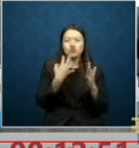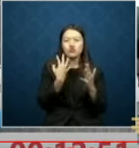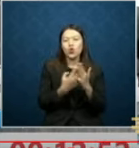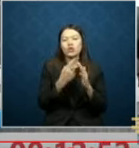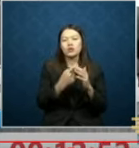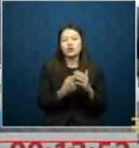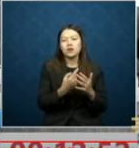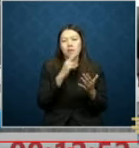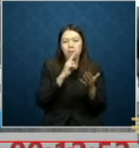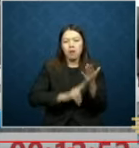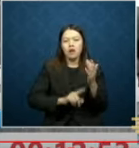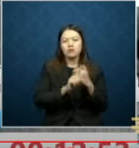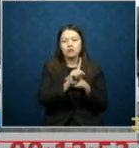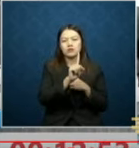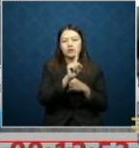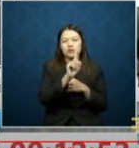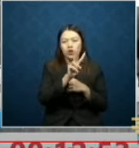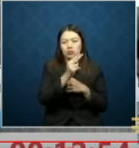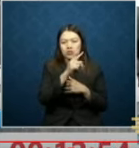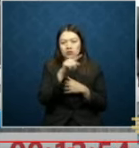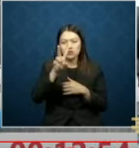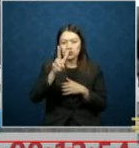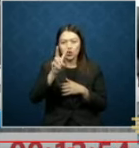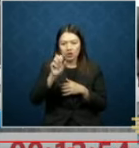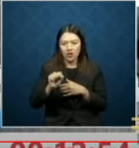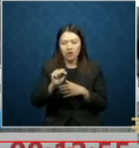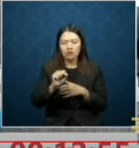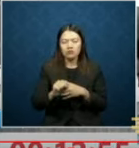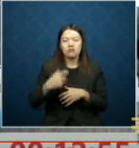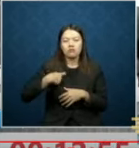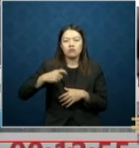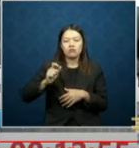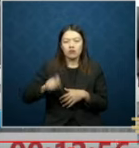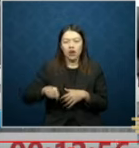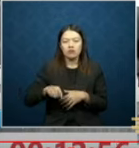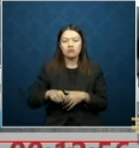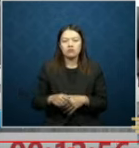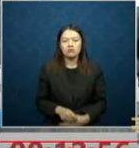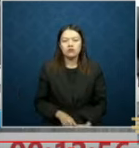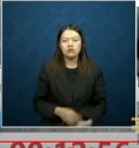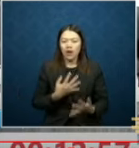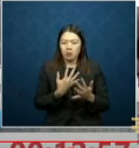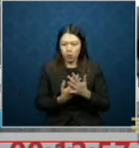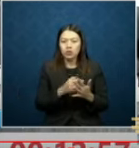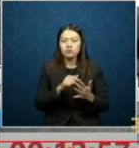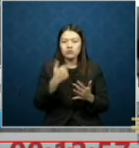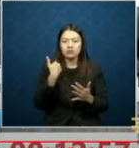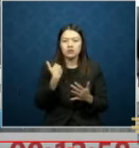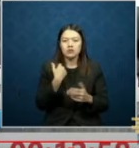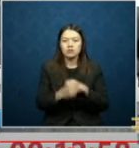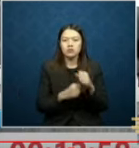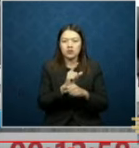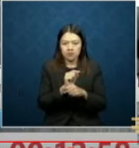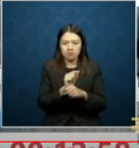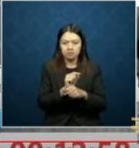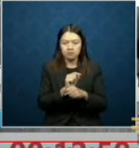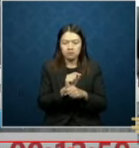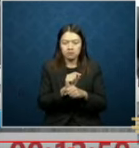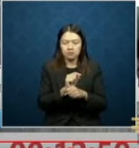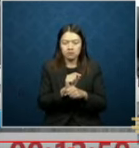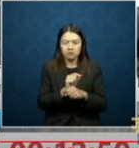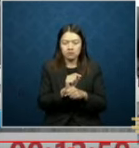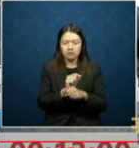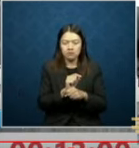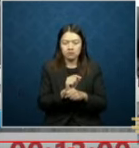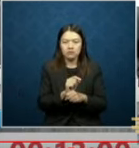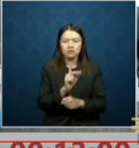ปรับ 20,000 ถึง 200,000 สั่งศาลสั่งเพิกถอนติด20ปีแ